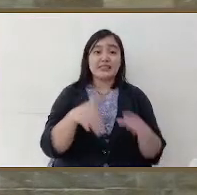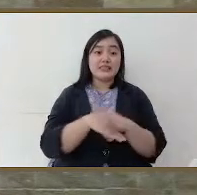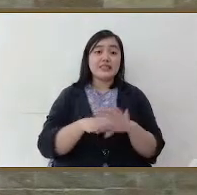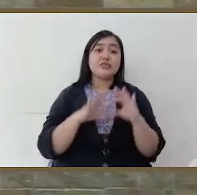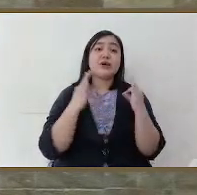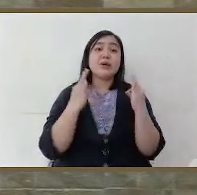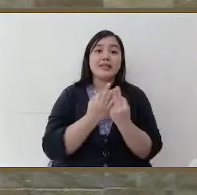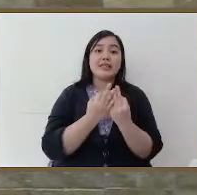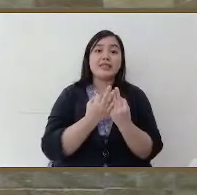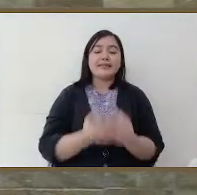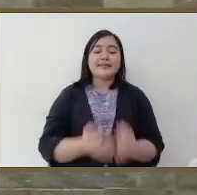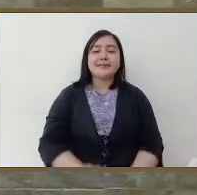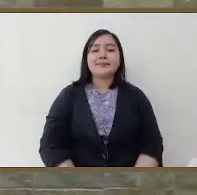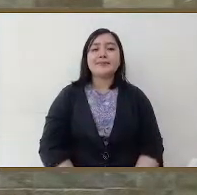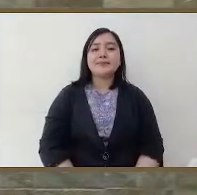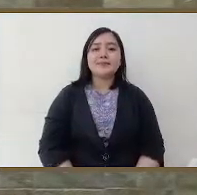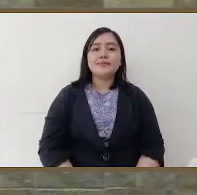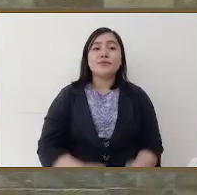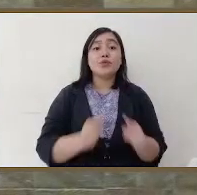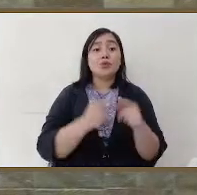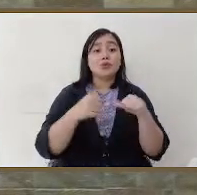godly relationship? We need God.